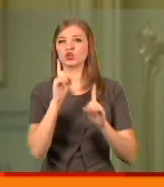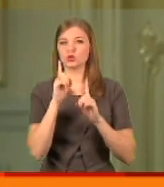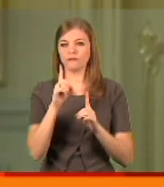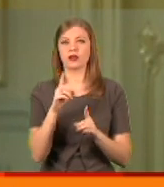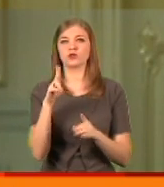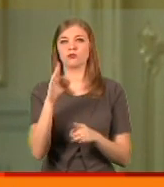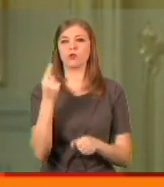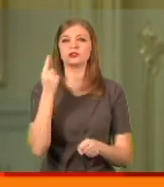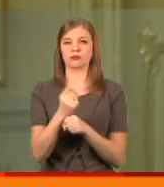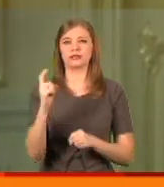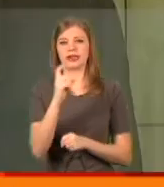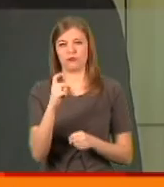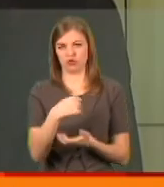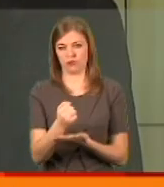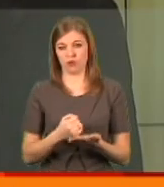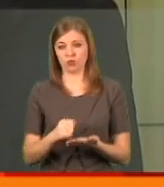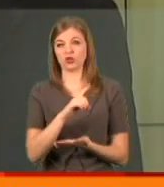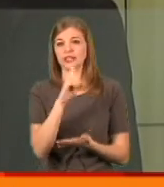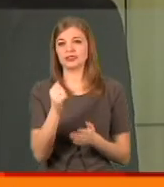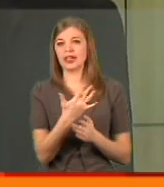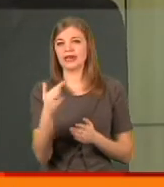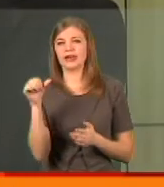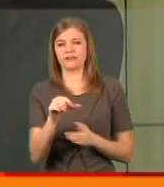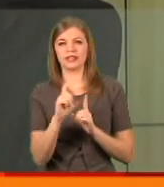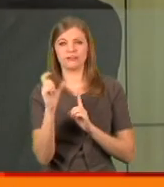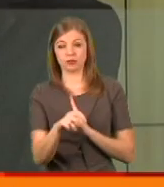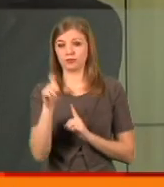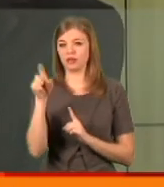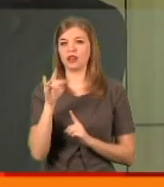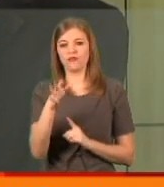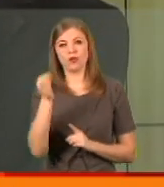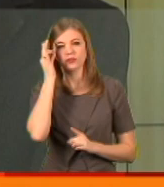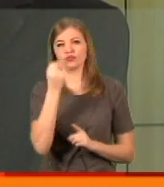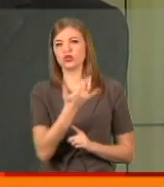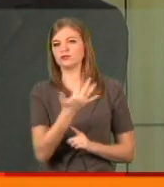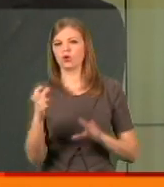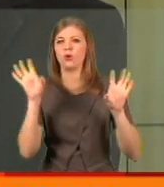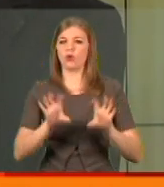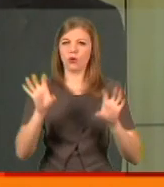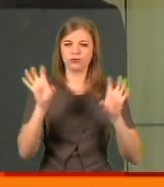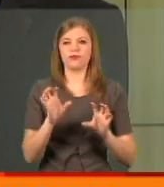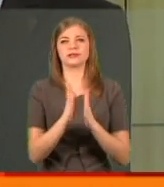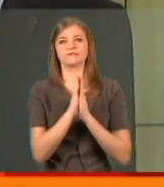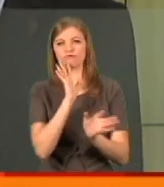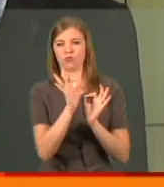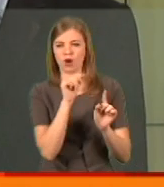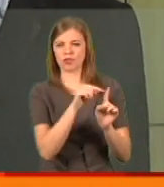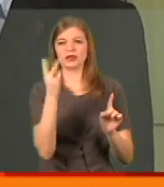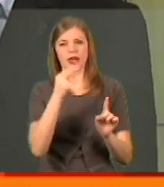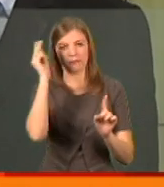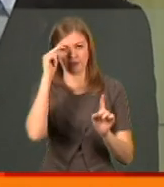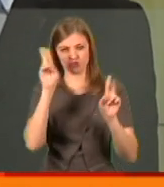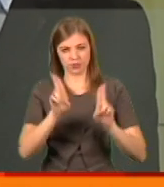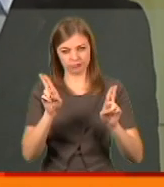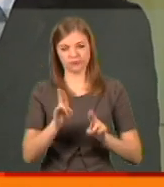Организации по запрещению химического оружия. За наступні кілька хвилин відповіді Лавров згадав ще низку конвенцій, порадив Британії вчити їх